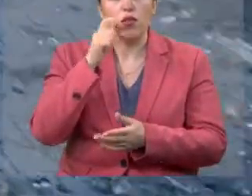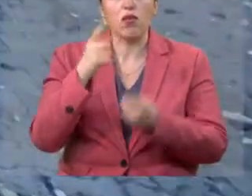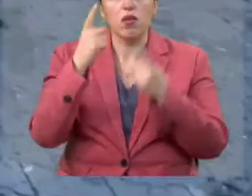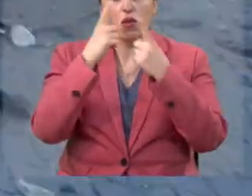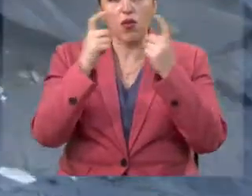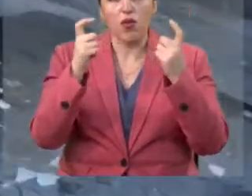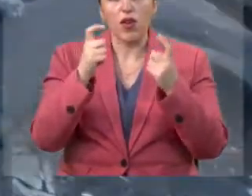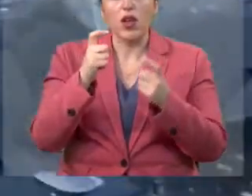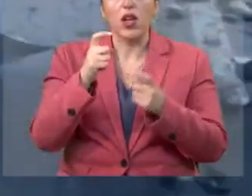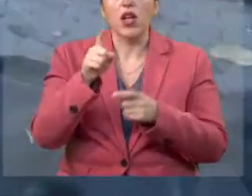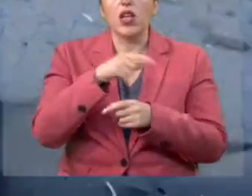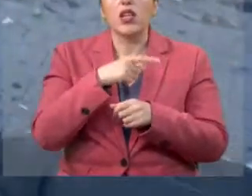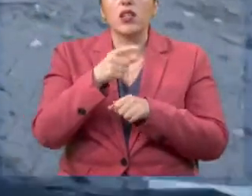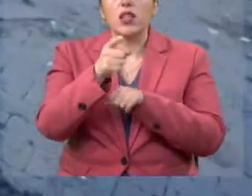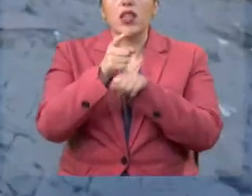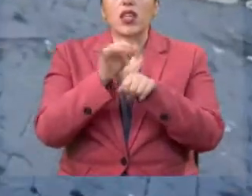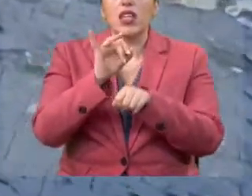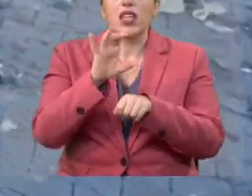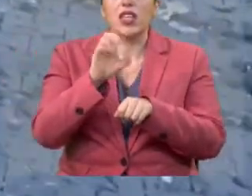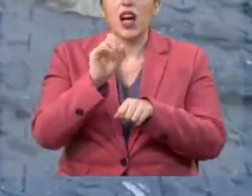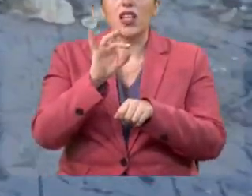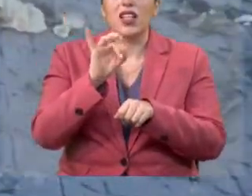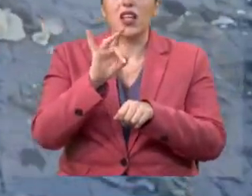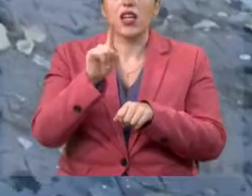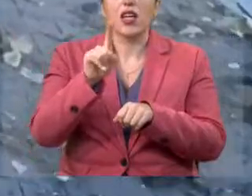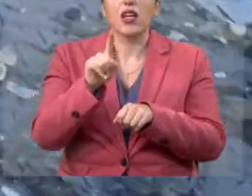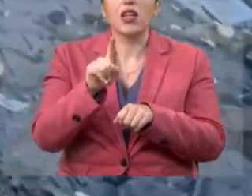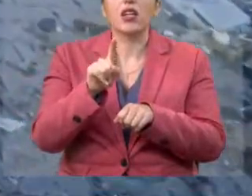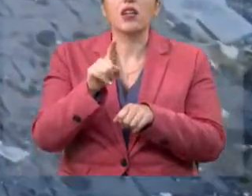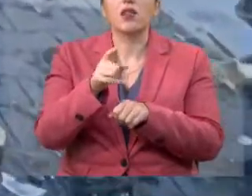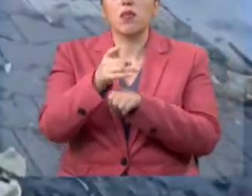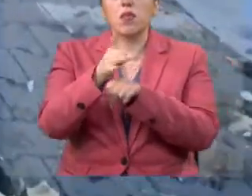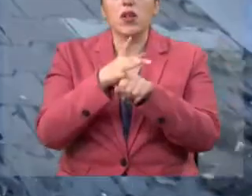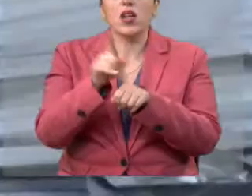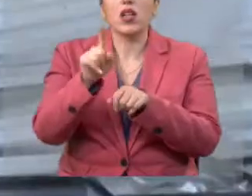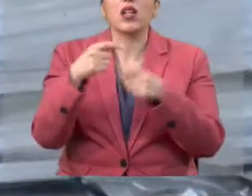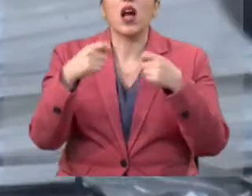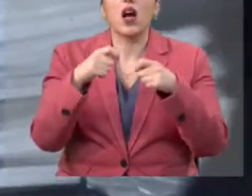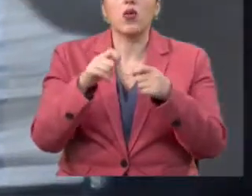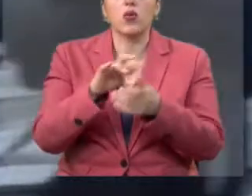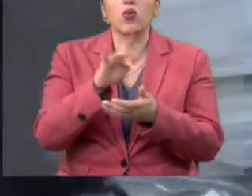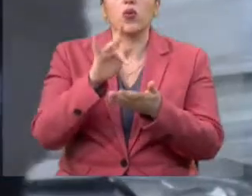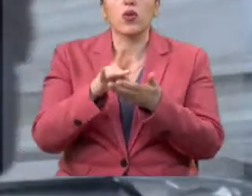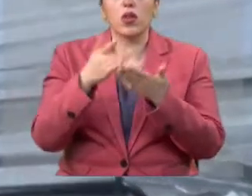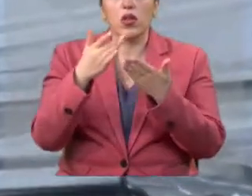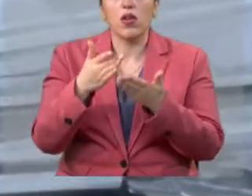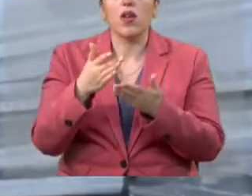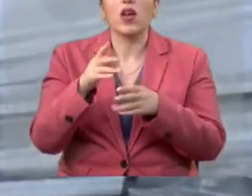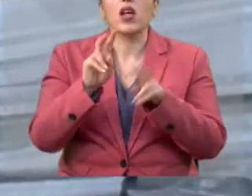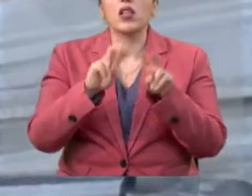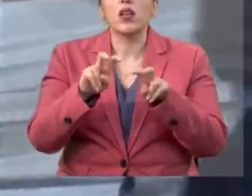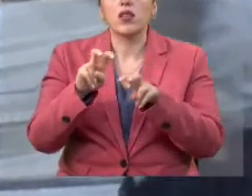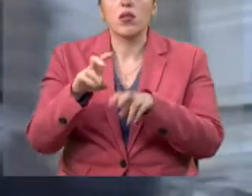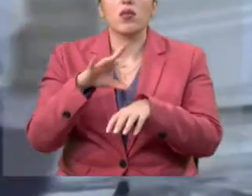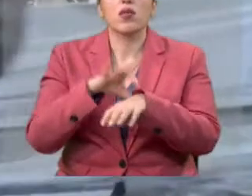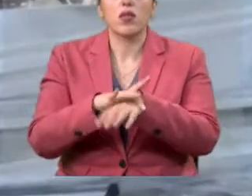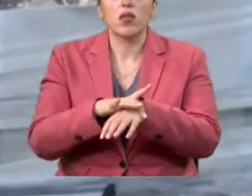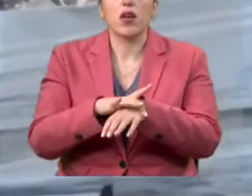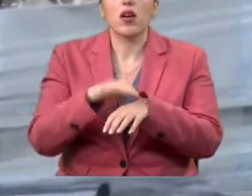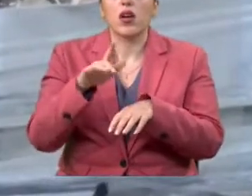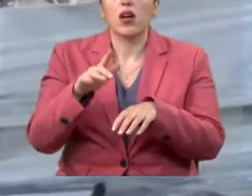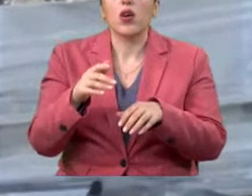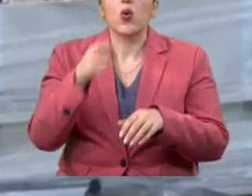որ Իսկանդեր տիպի հրթիռով առևտրի կենտրոնին հարվածել էին այն բանից հետո, երբ հետախուզությունը հաստատել էր, որ հենց դրա տարածքում են